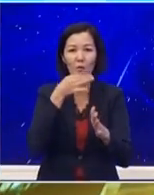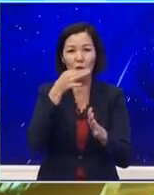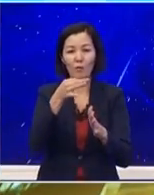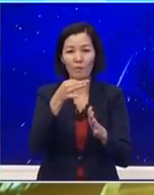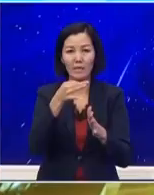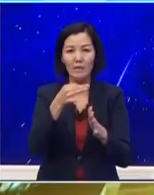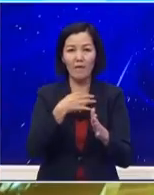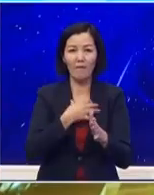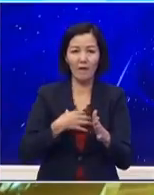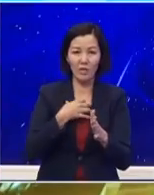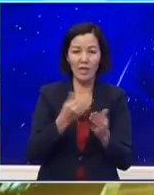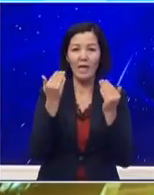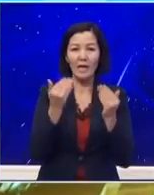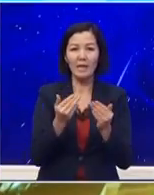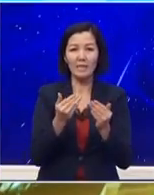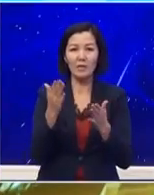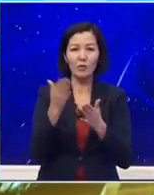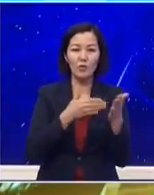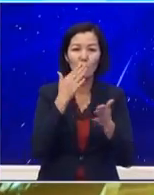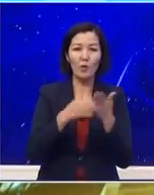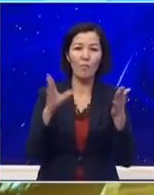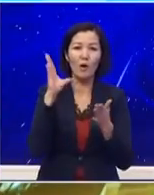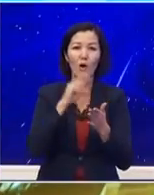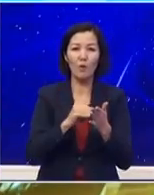танытуда. Қазір сарапшылар жойылып кету қаупі бар